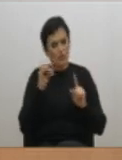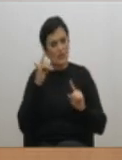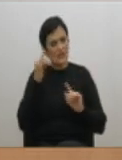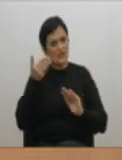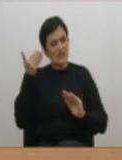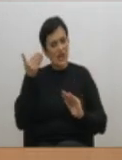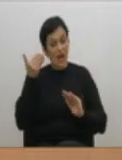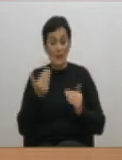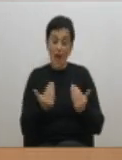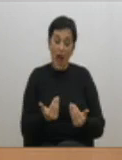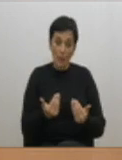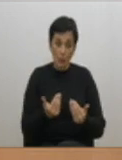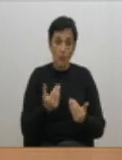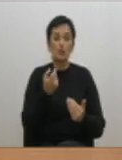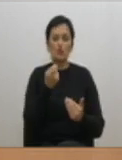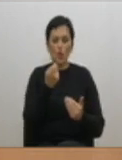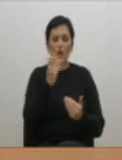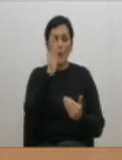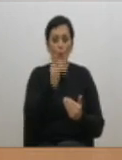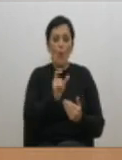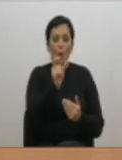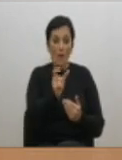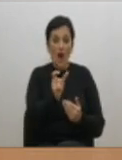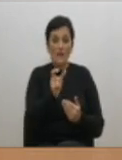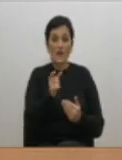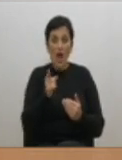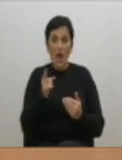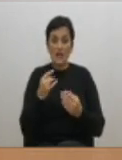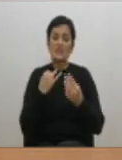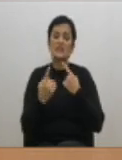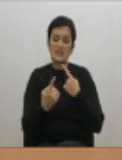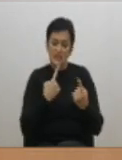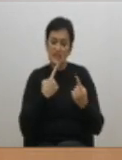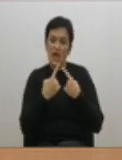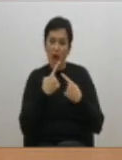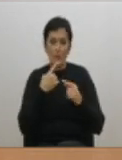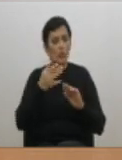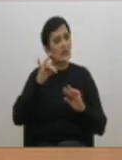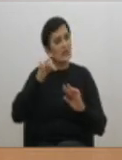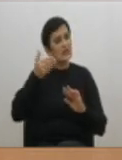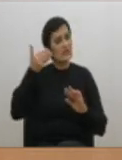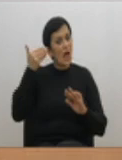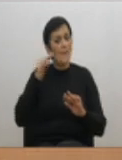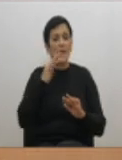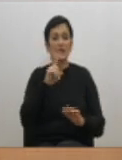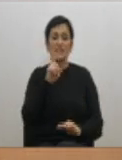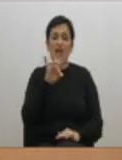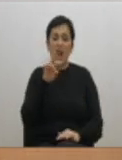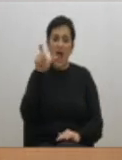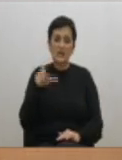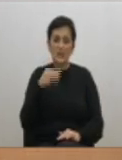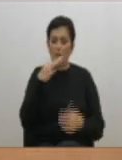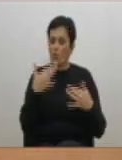უფრო ცოტა საწმყოზე და კიდე უფრო ცოტას მომავალზე. აკვება და საუბრობს უფრო წარსულზე, მერე ზელენსკიზე, მერე